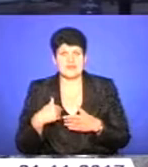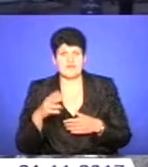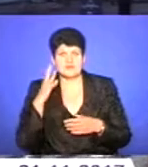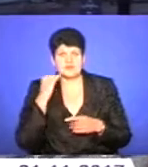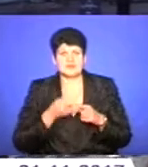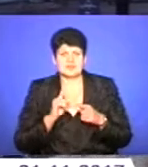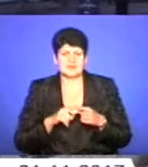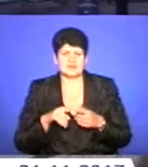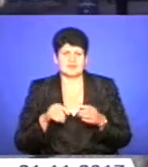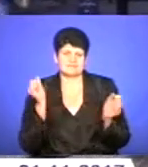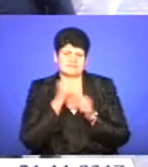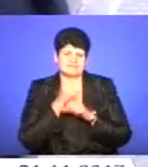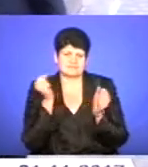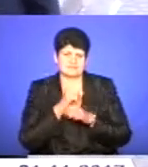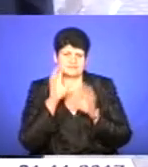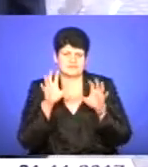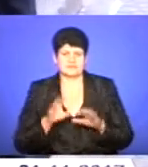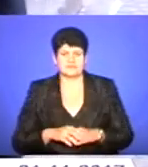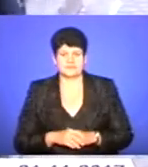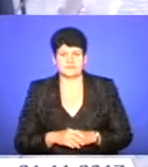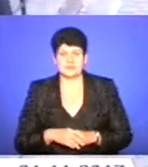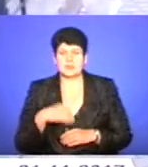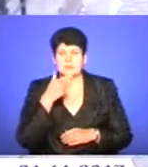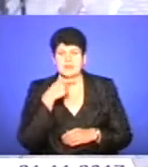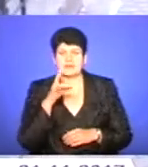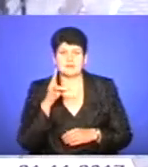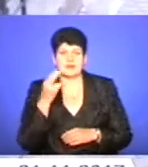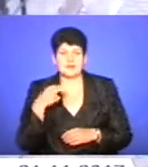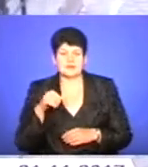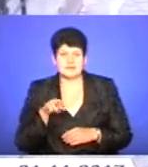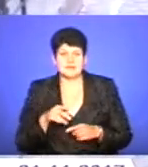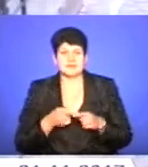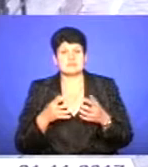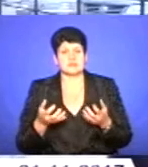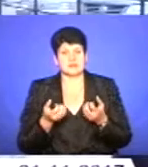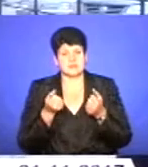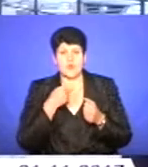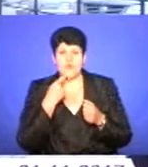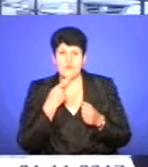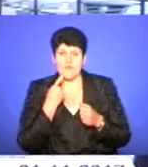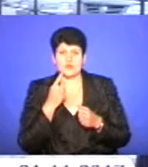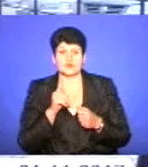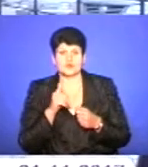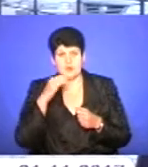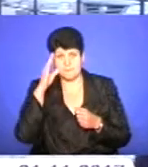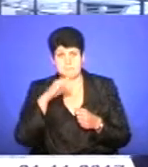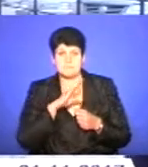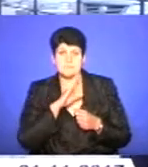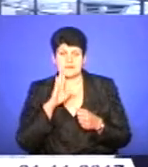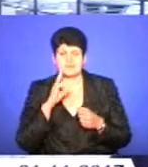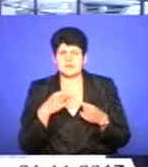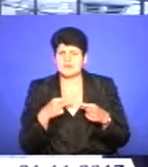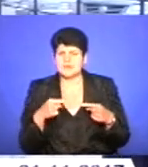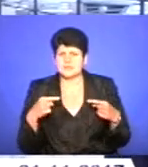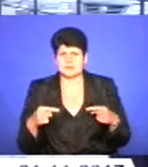взагалі повністю безглуздий законопроект. От пані Надія таке нововведення підтримує. Жінка переконана, батьків слід будь-якими